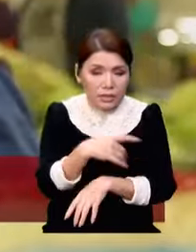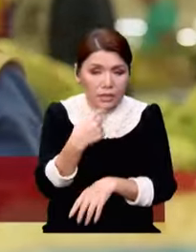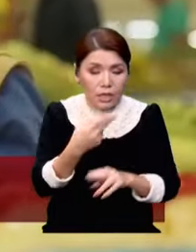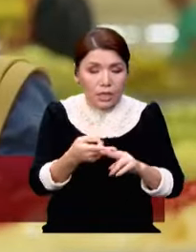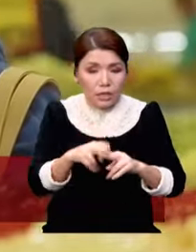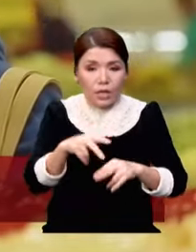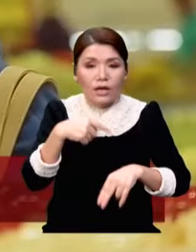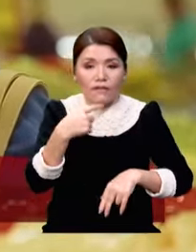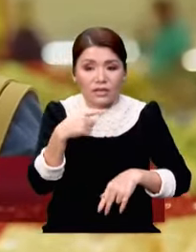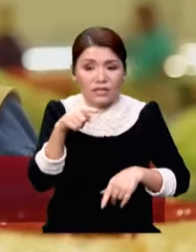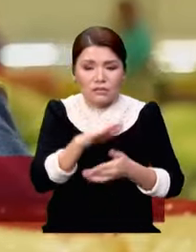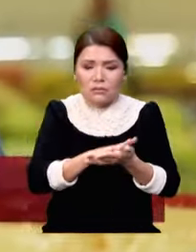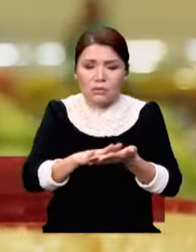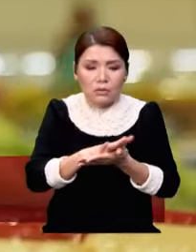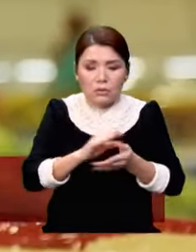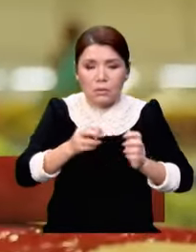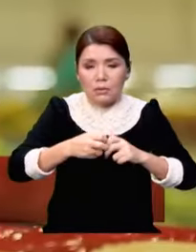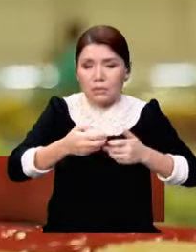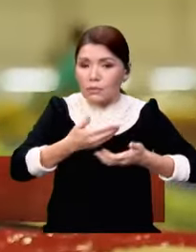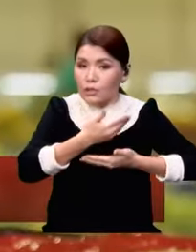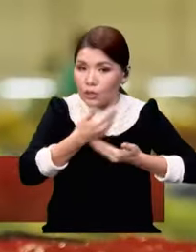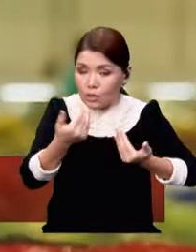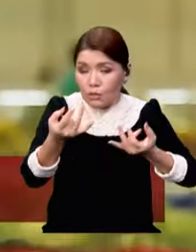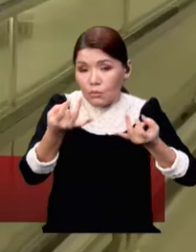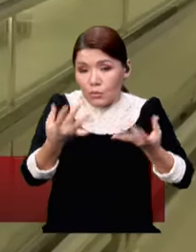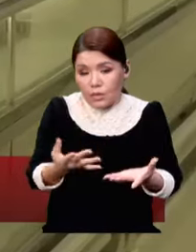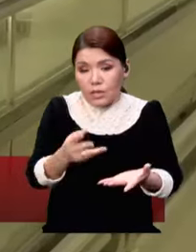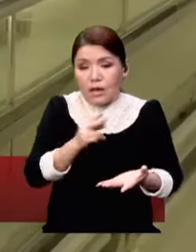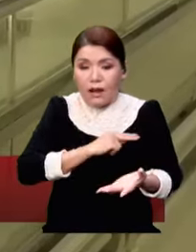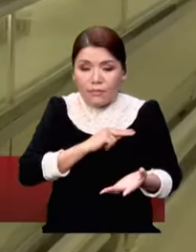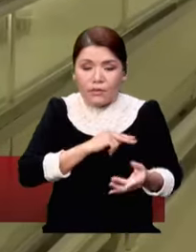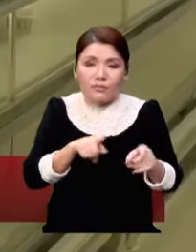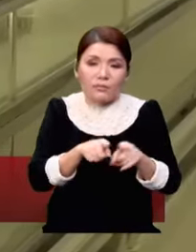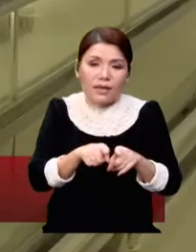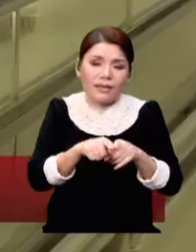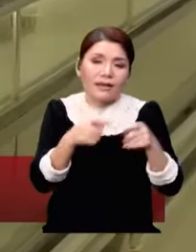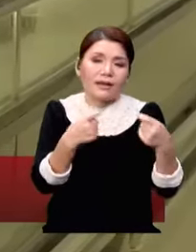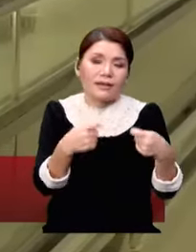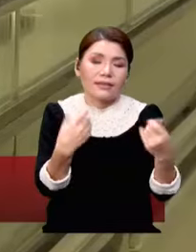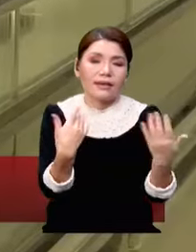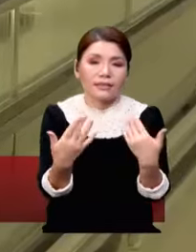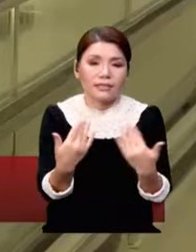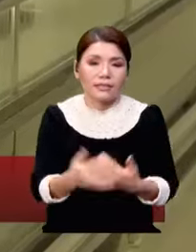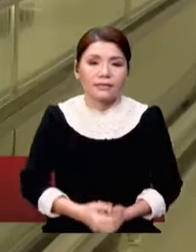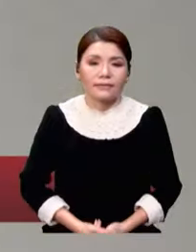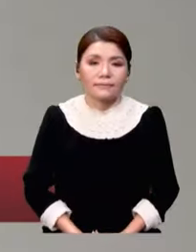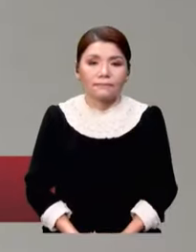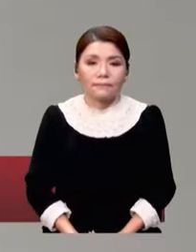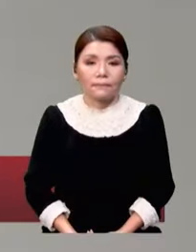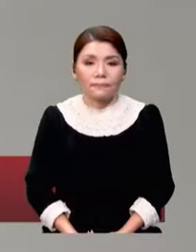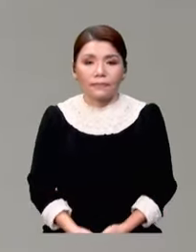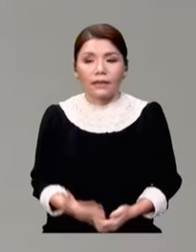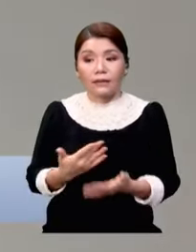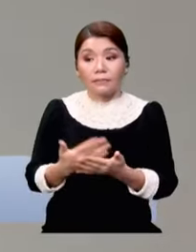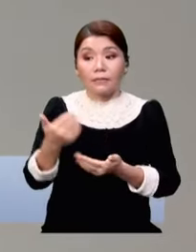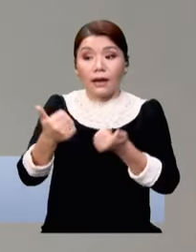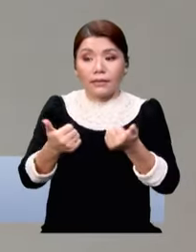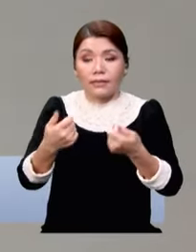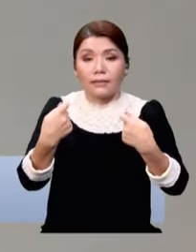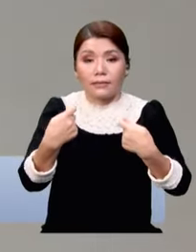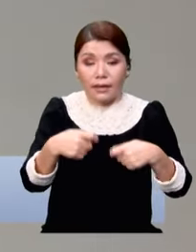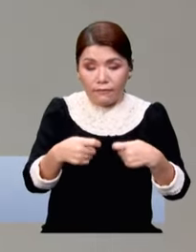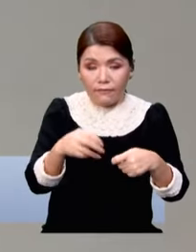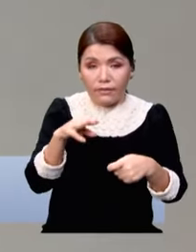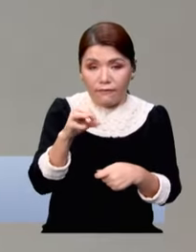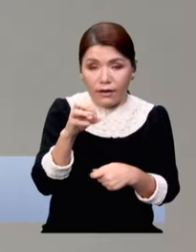они уверяют, что тут нет никаких проблем. Просто все это работает в рамках рыночных отношений. Если это конкурентный товар, если